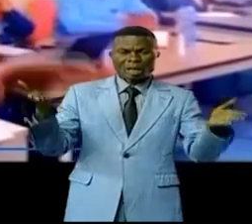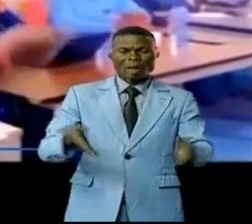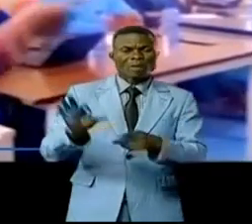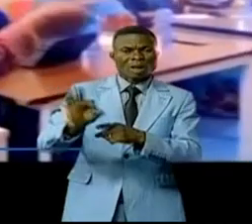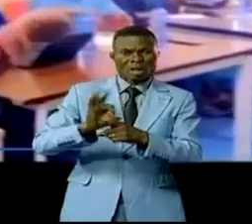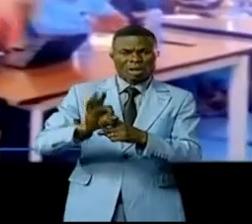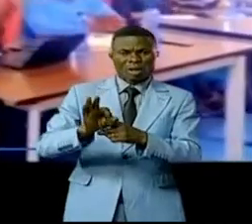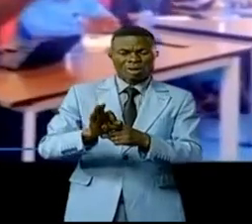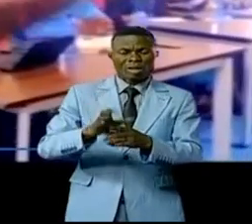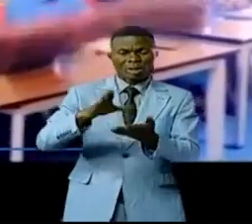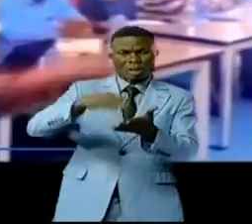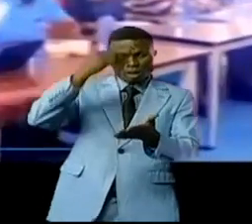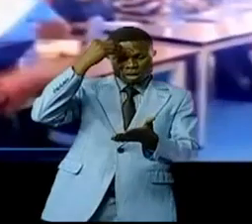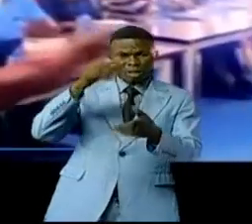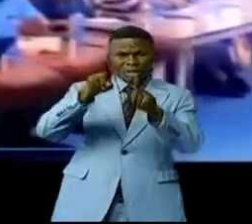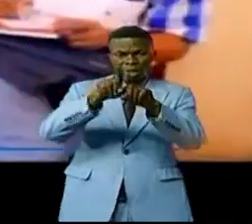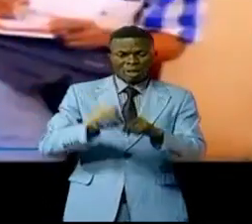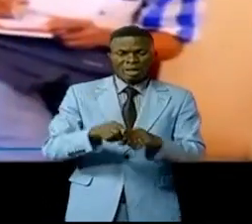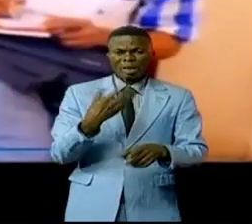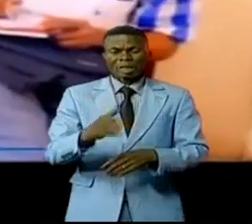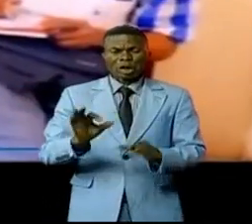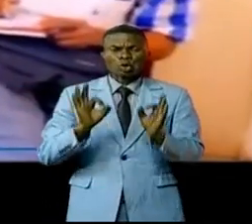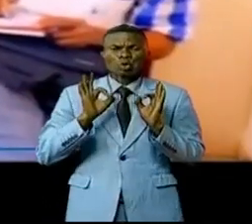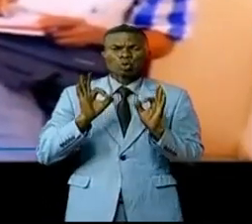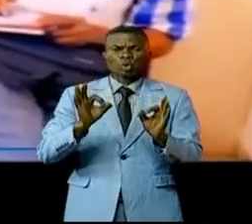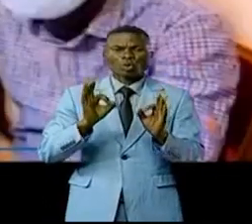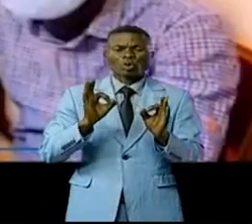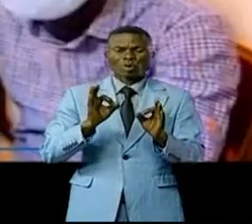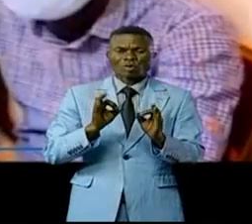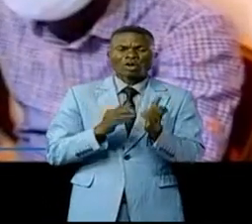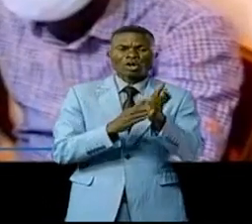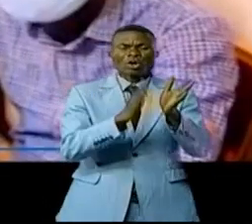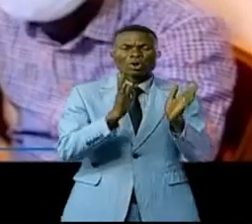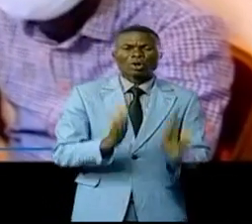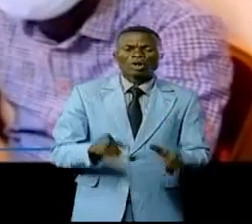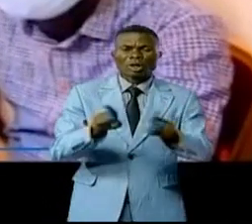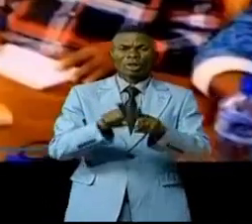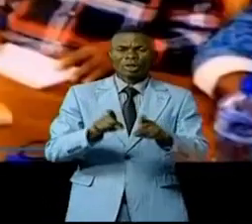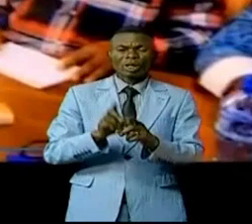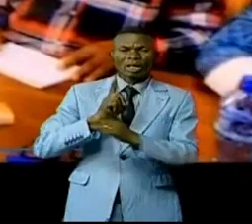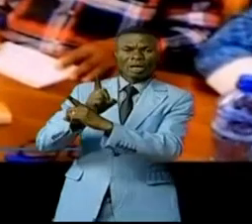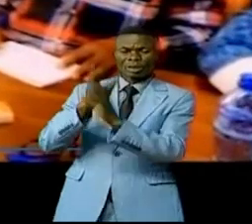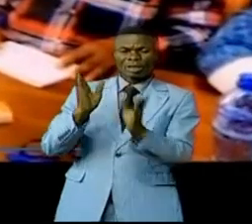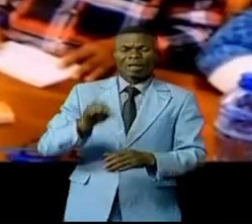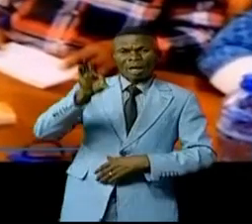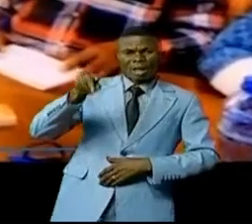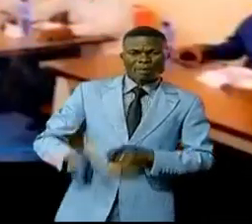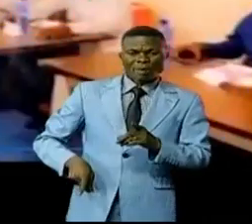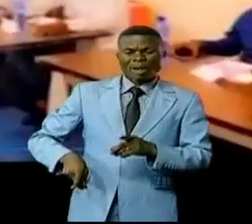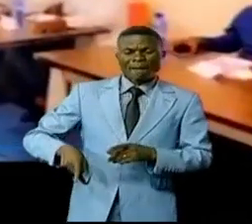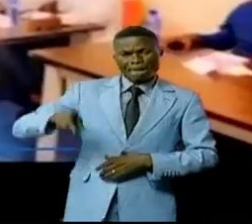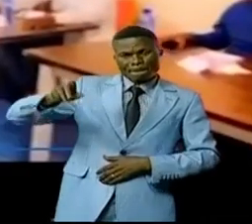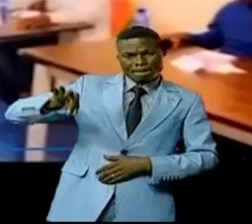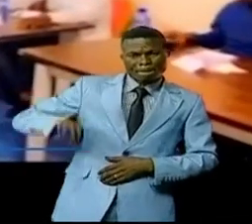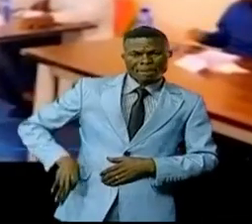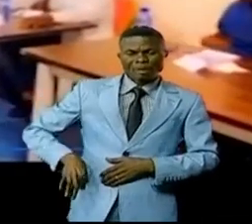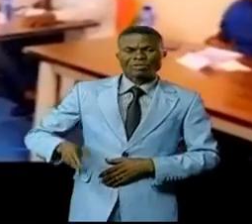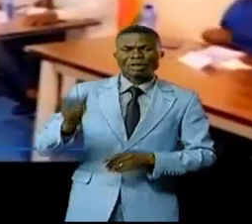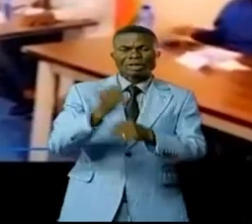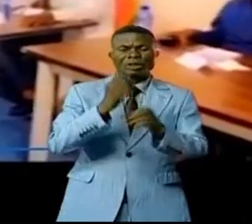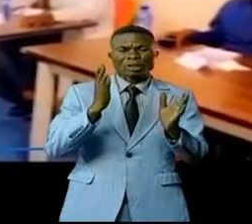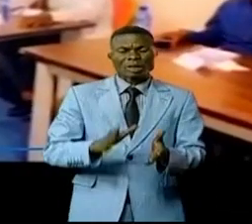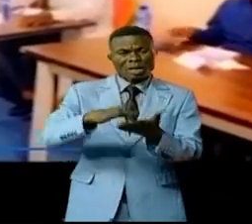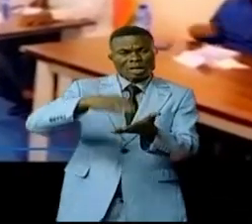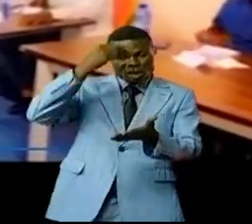formation ont bénéficié également des notions en matière de leadership comme étant défenseur des intérêts des travailleurs. Ils ont été équipés